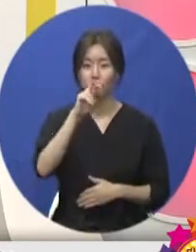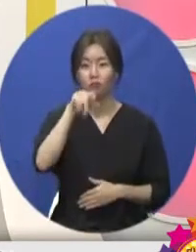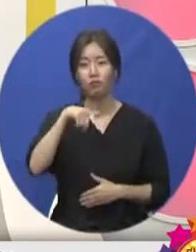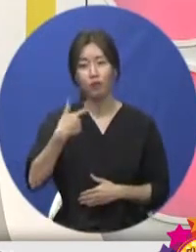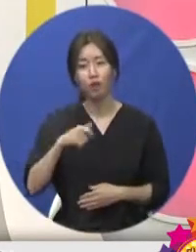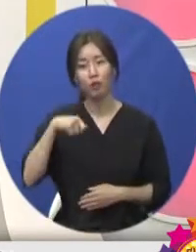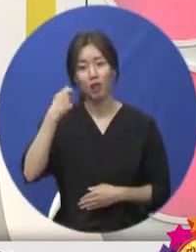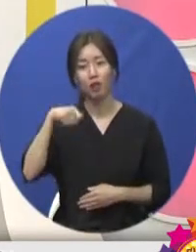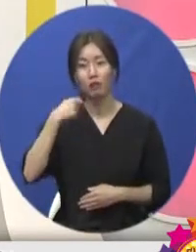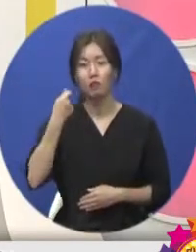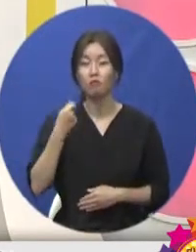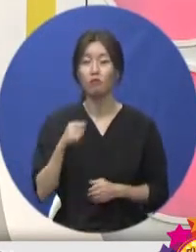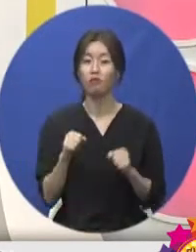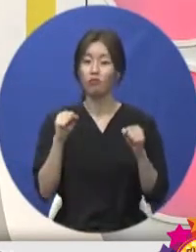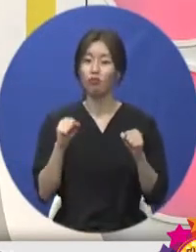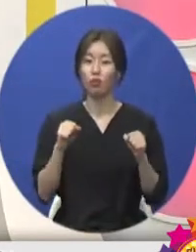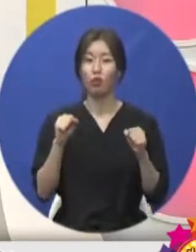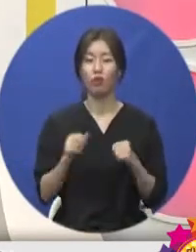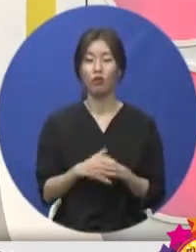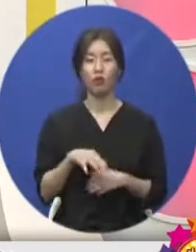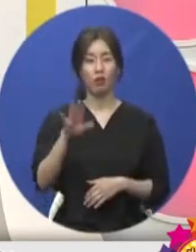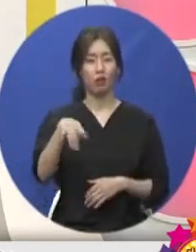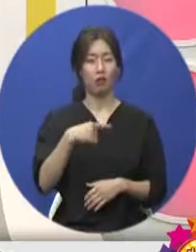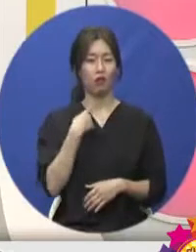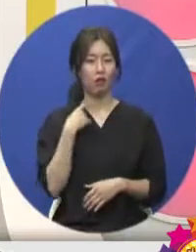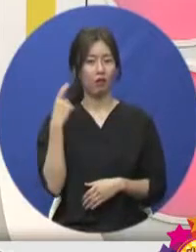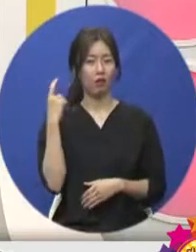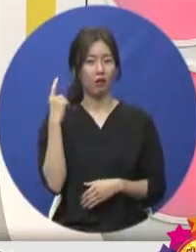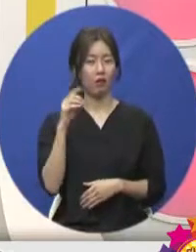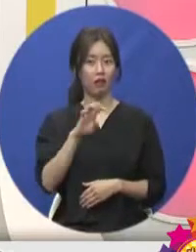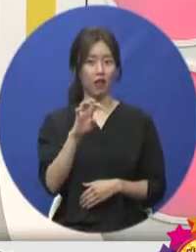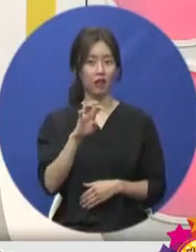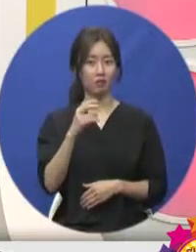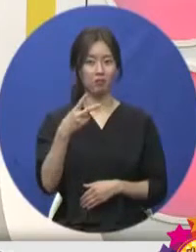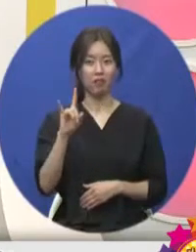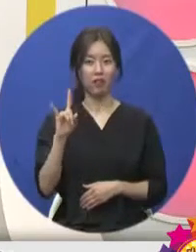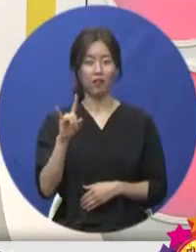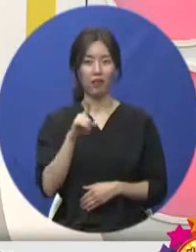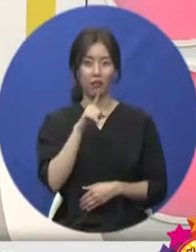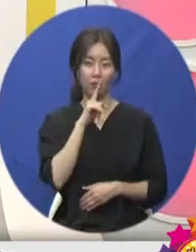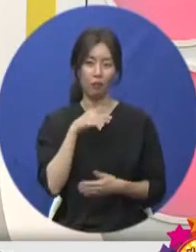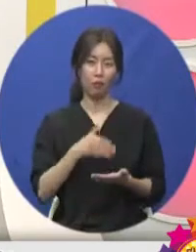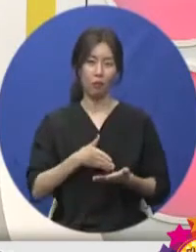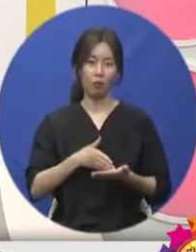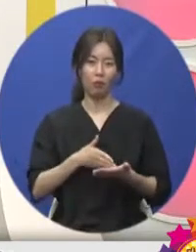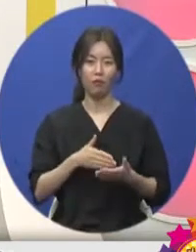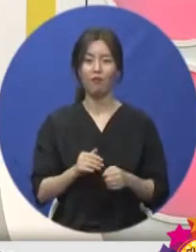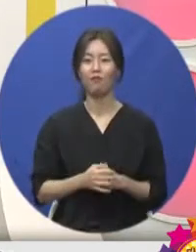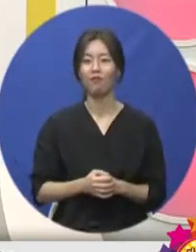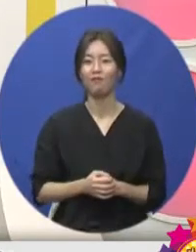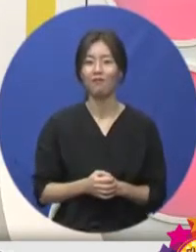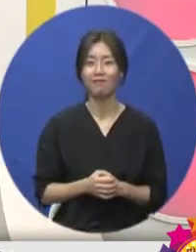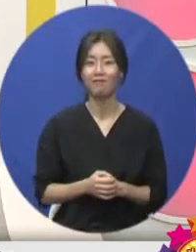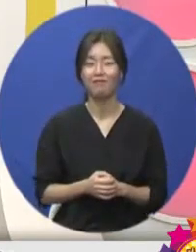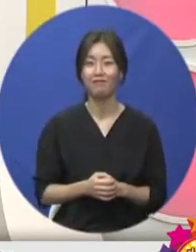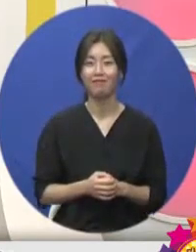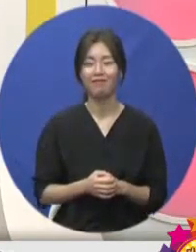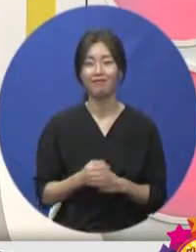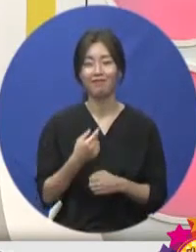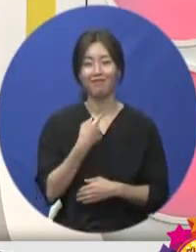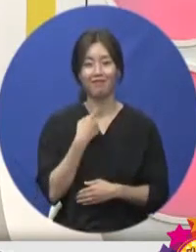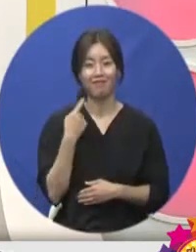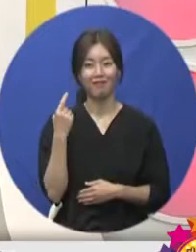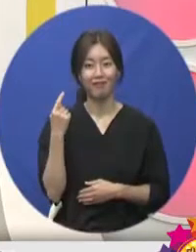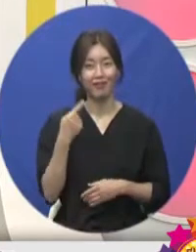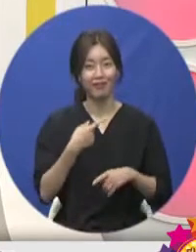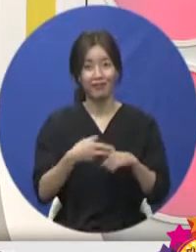말씀도 봐봐. 저 40대 중반 말씀처럼 빠르게 이렇게 아, 톤도 어려우시고. 그러게요, 야.